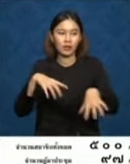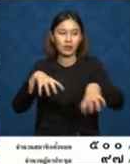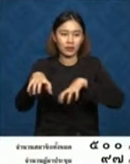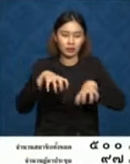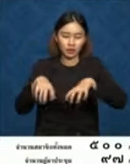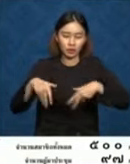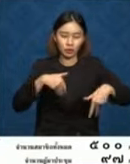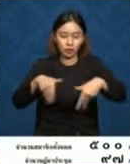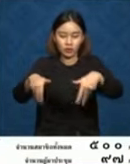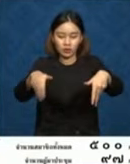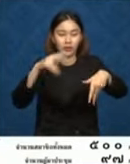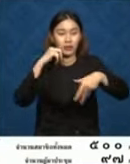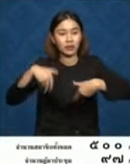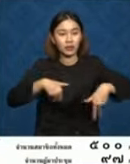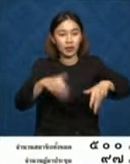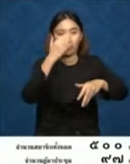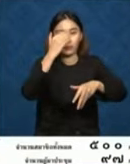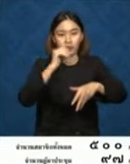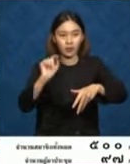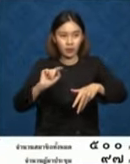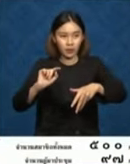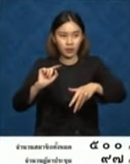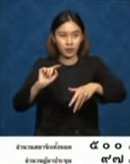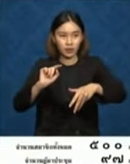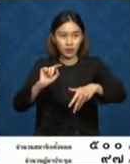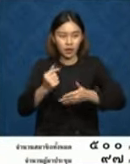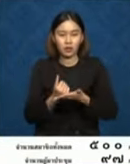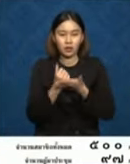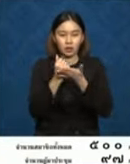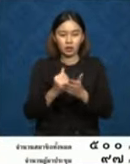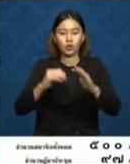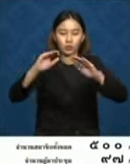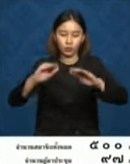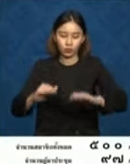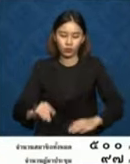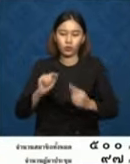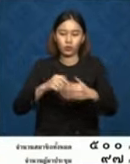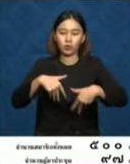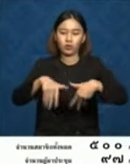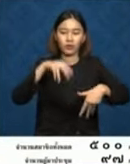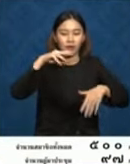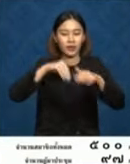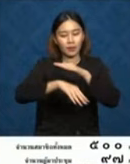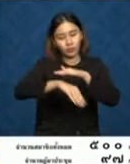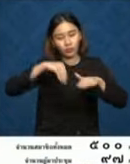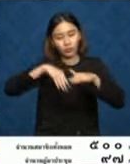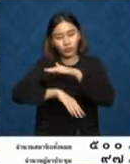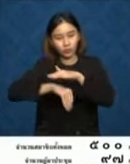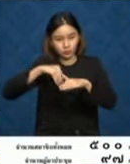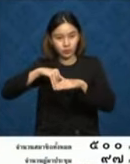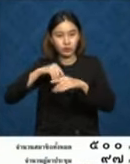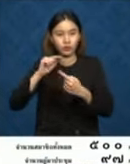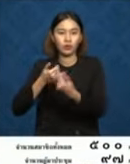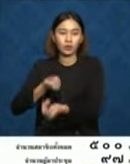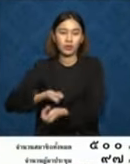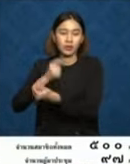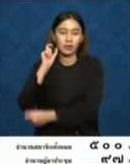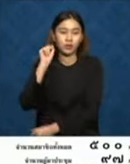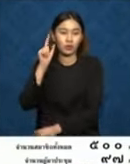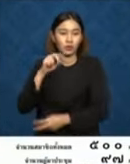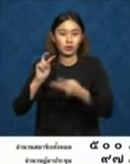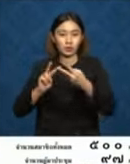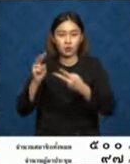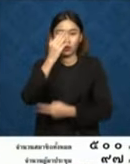และแม่น้ำลำคลองสายย่อยเพื่อบรรเทาแก่พี่น้องประชาชนในการสูบน้ำเพื่อการเกษตรเป็นการเร่งด่วนเรื่องที่สอง